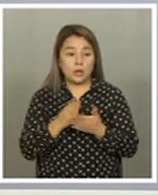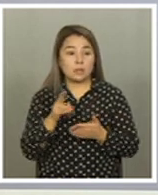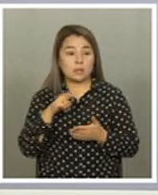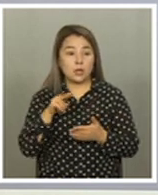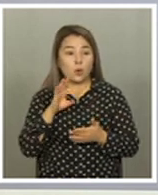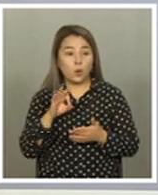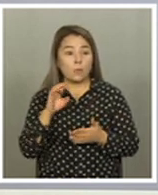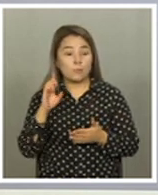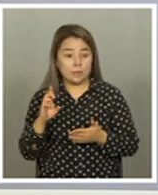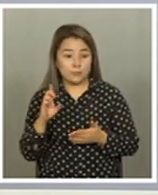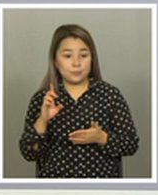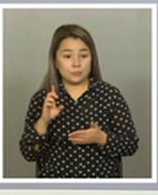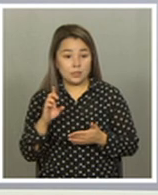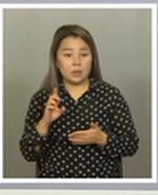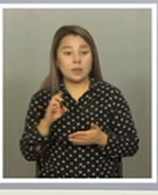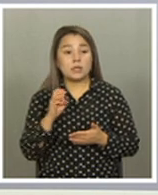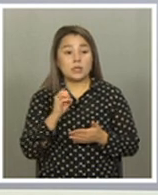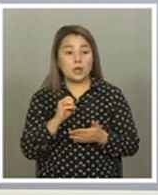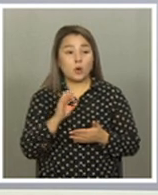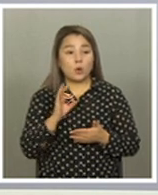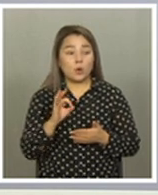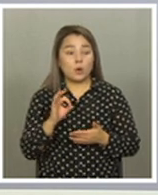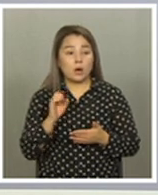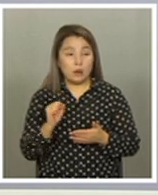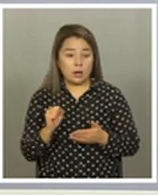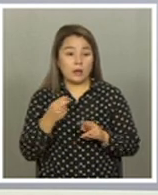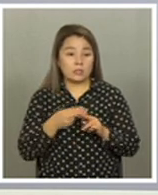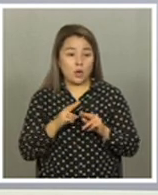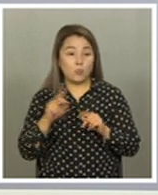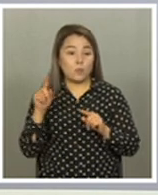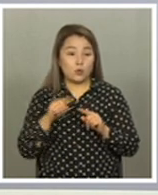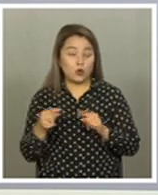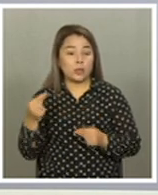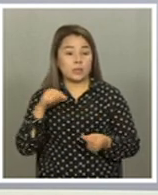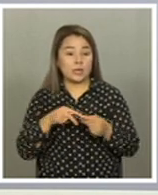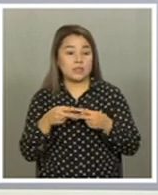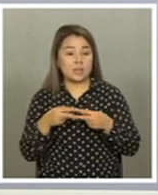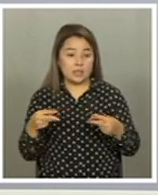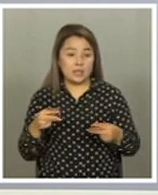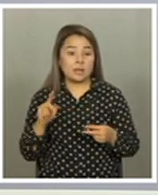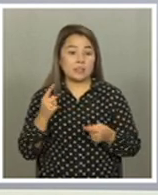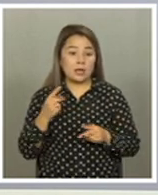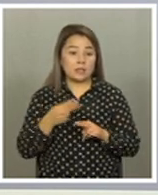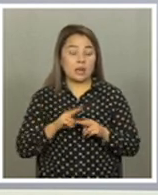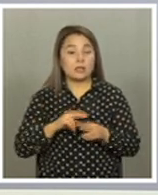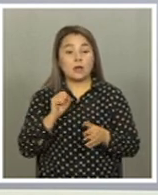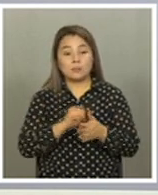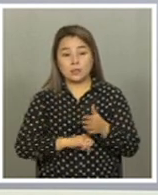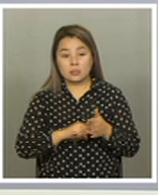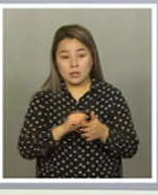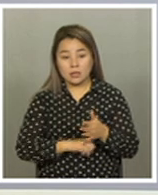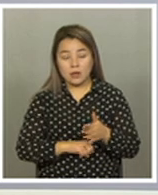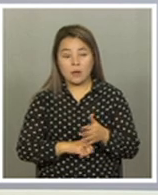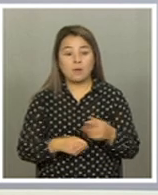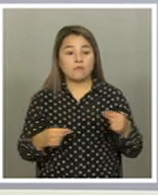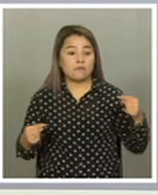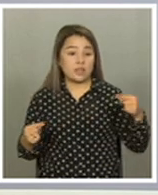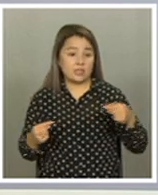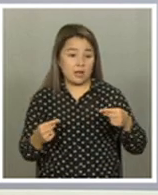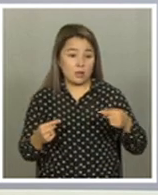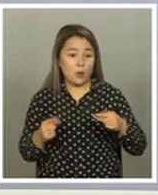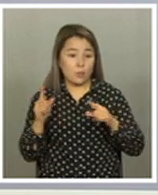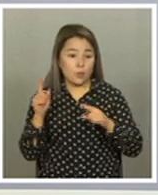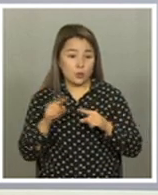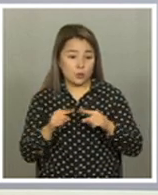B және E, O, A бұрыштары өзара тең. Неге? Себебі олар вертикаль бұрыштар